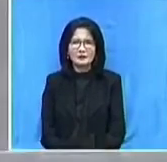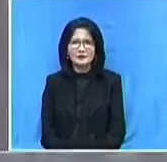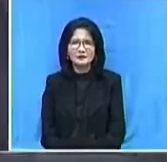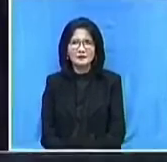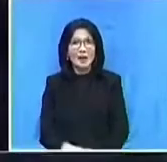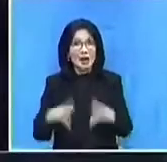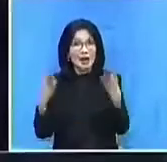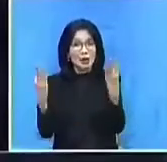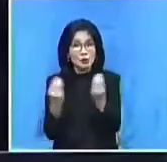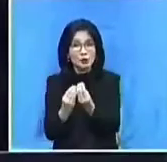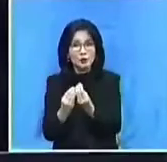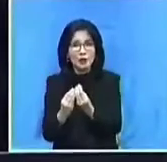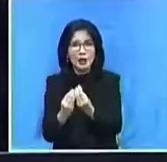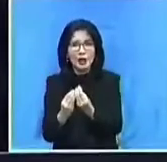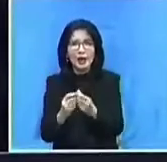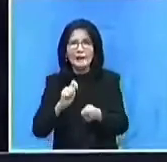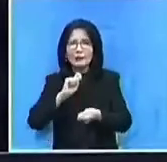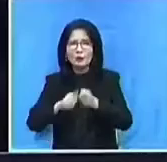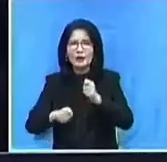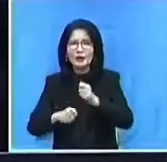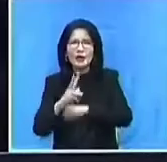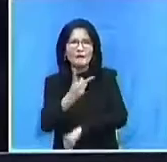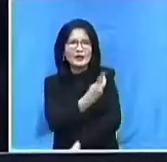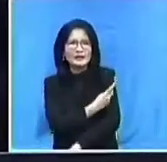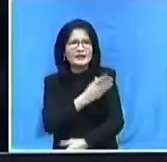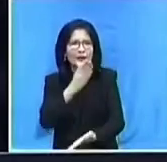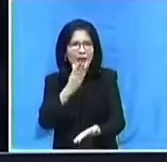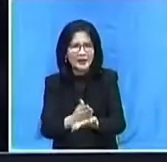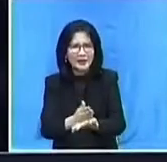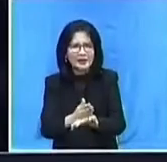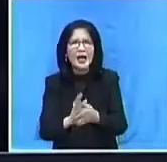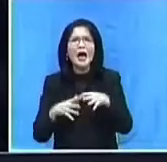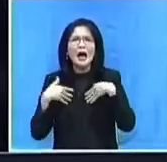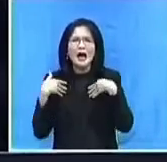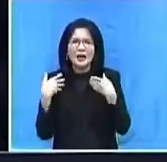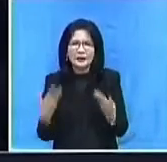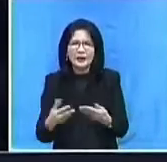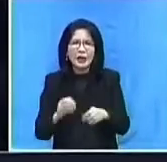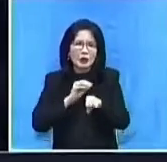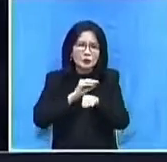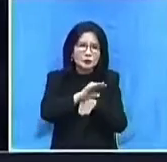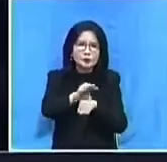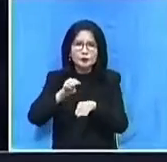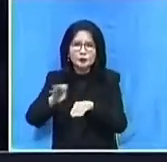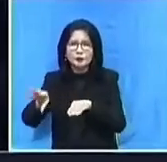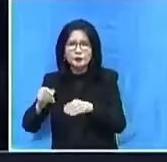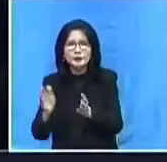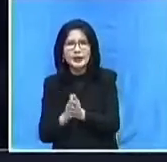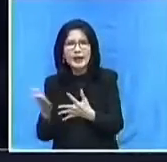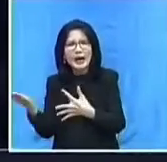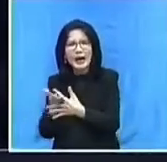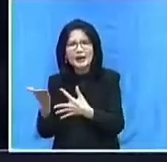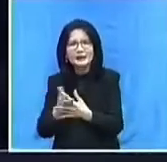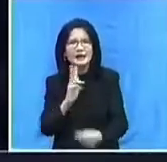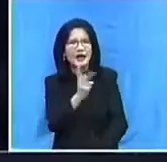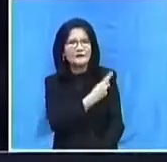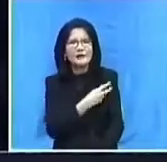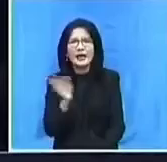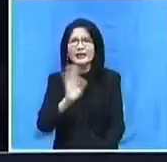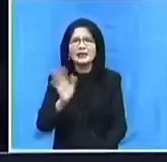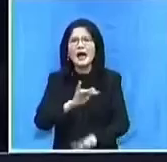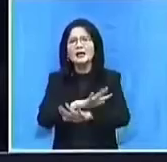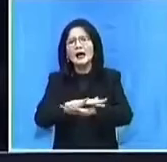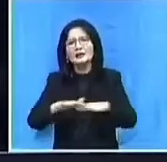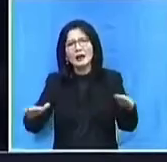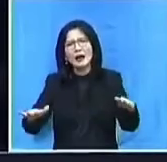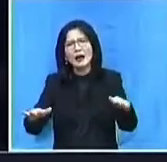Hai kapasitas produksi vaksin yang terbatas telah mengakibatkan distribusi dan akses terhadap vaksin tidak merata